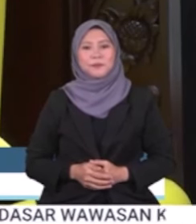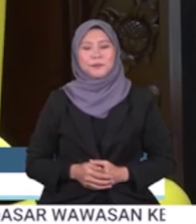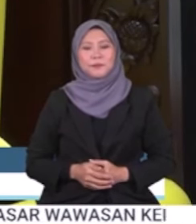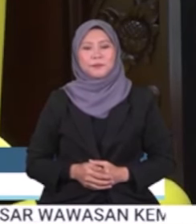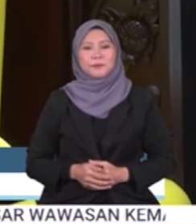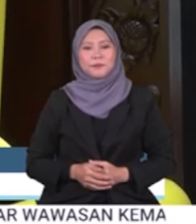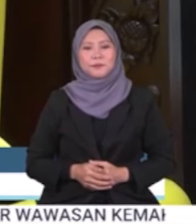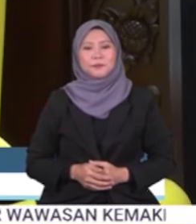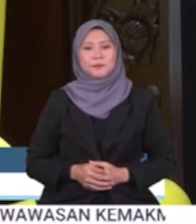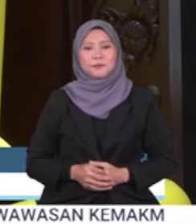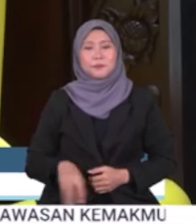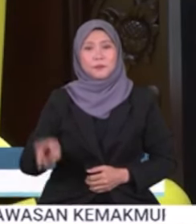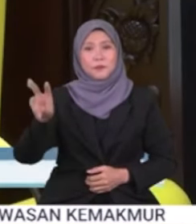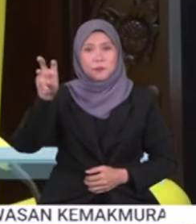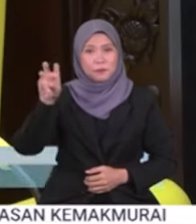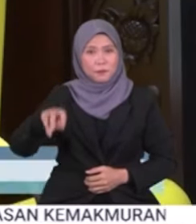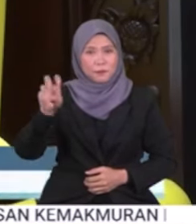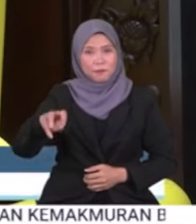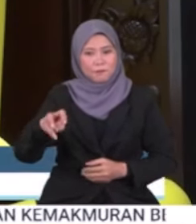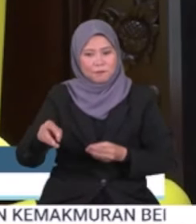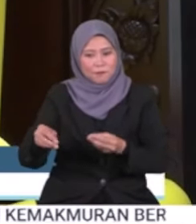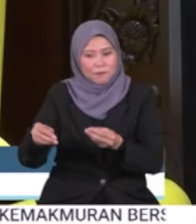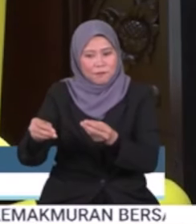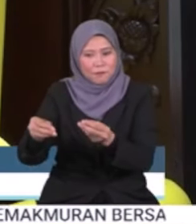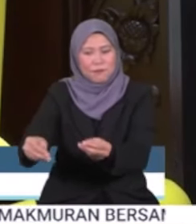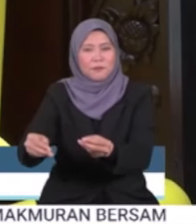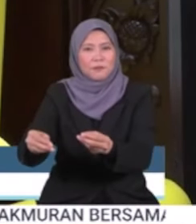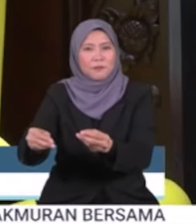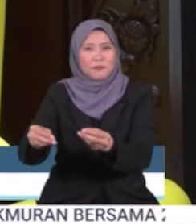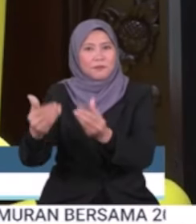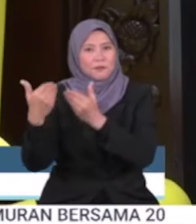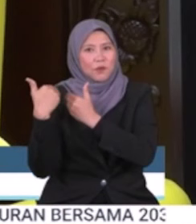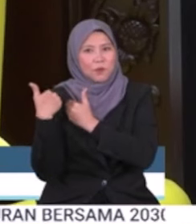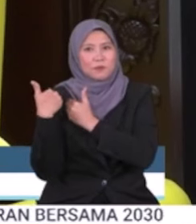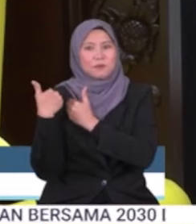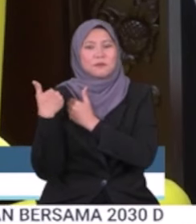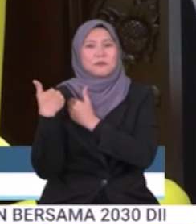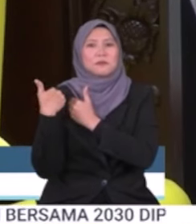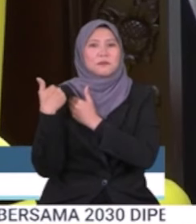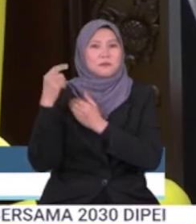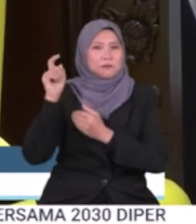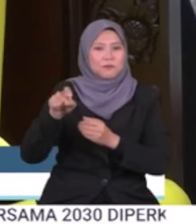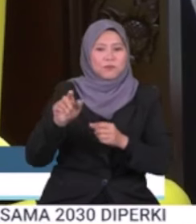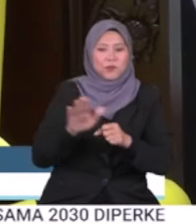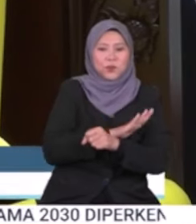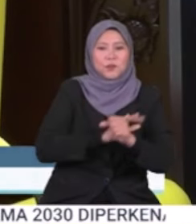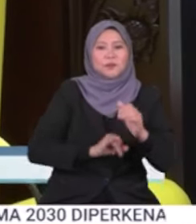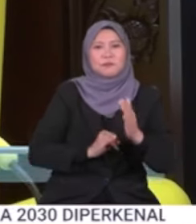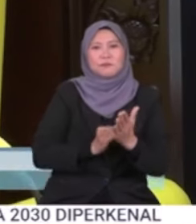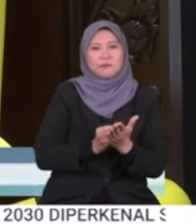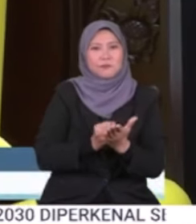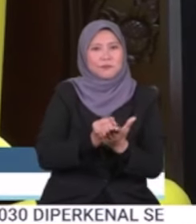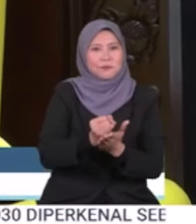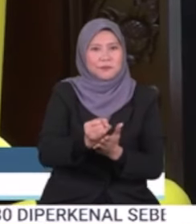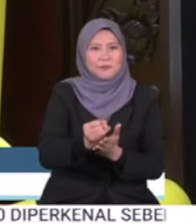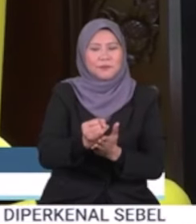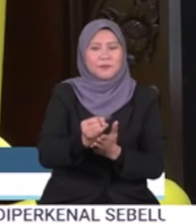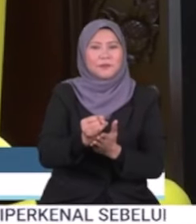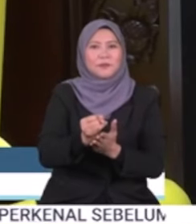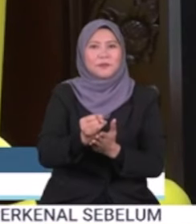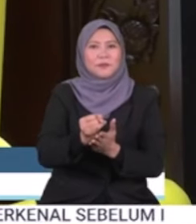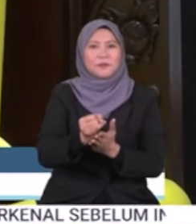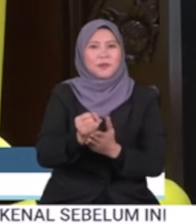Oleh itu, kewajipan yang diberikan perlu dilaksanakan dengan penuh integriti dan